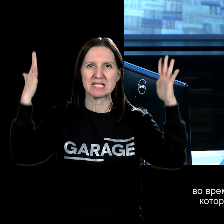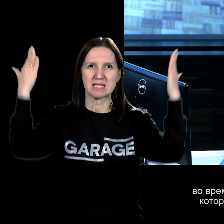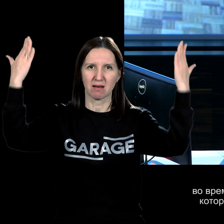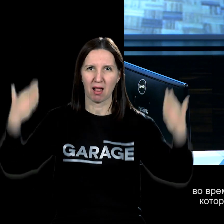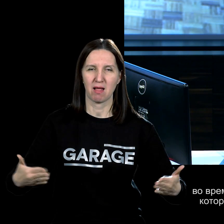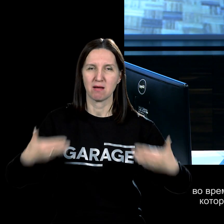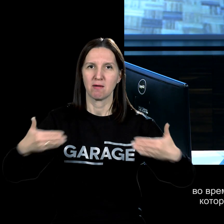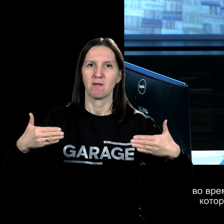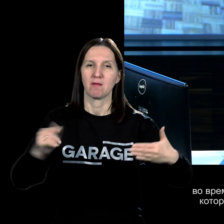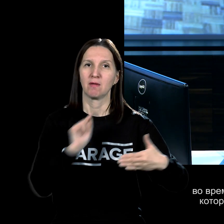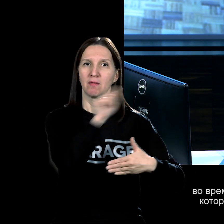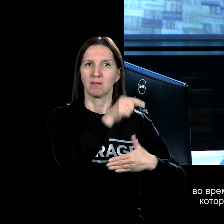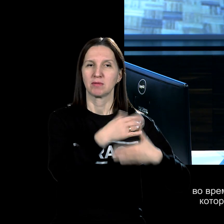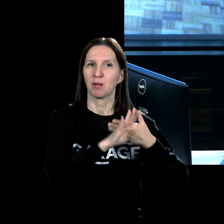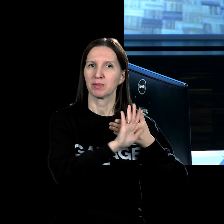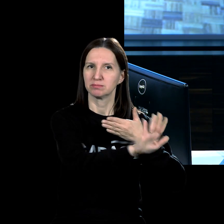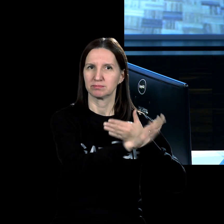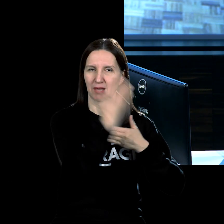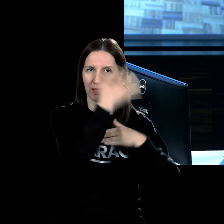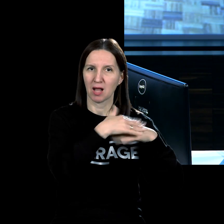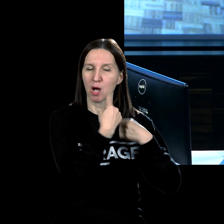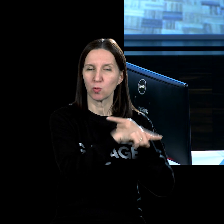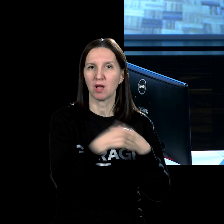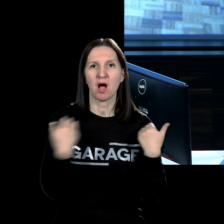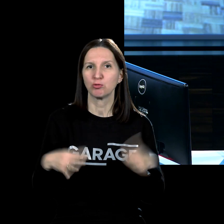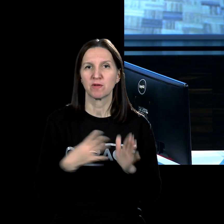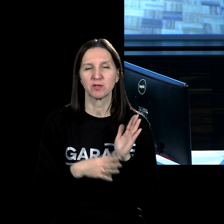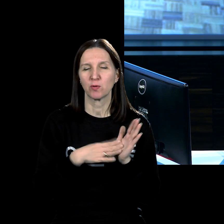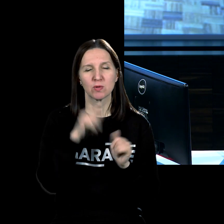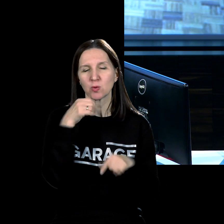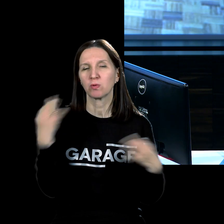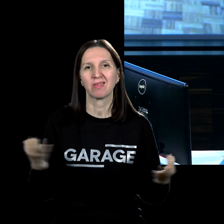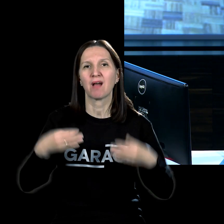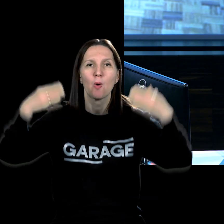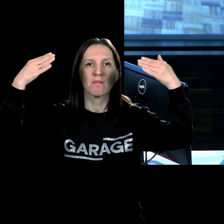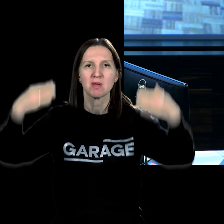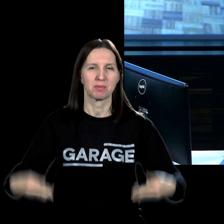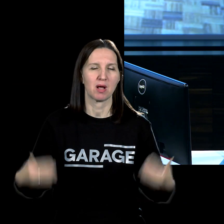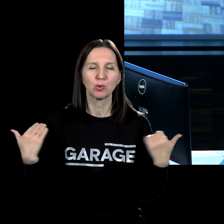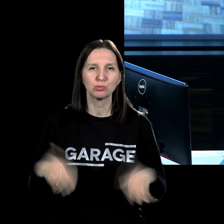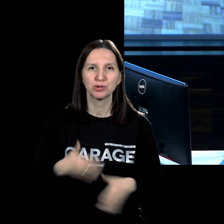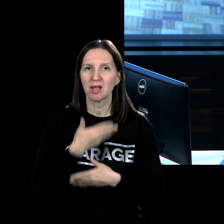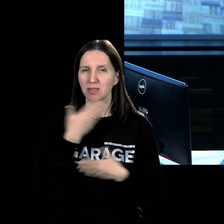этот самый зазеркальный народ. Я думаю, уже в 90-е никакой мембраны нету. Да? Это